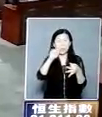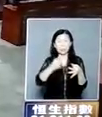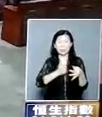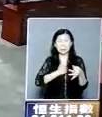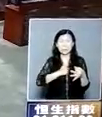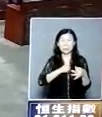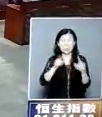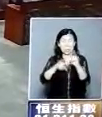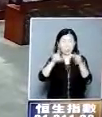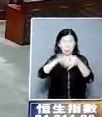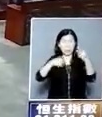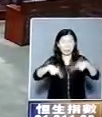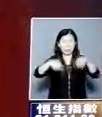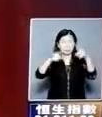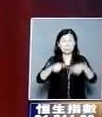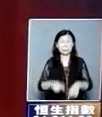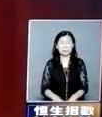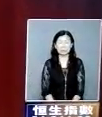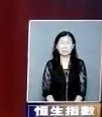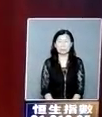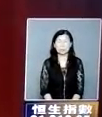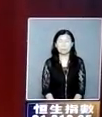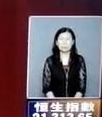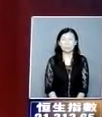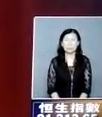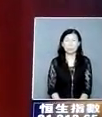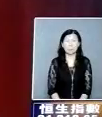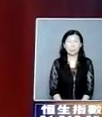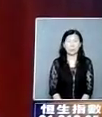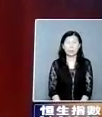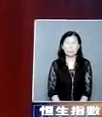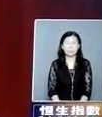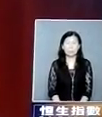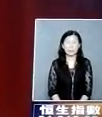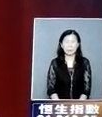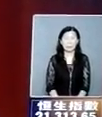林大辉议员，现在不是发言时间。陈克勤议员。